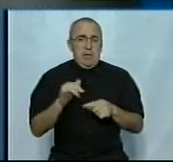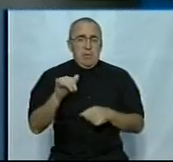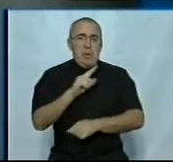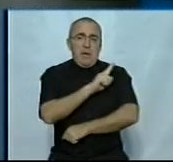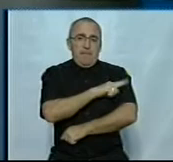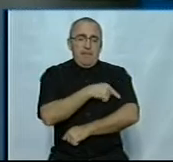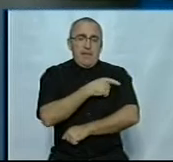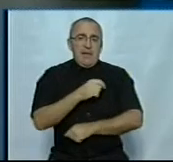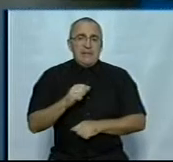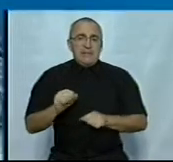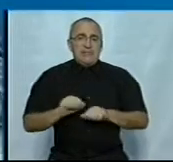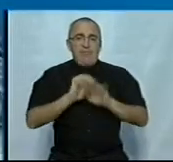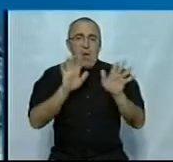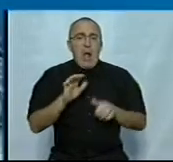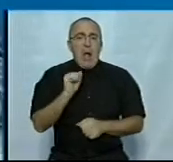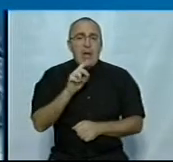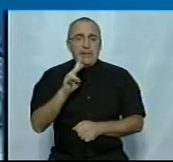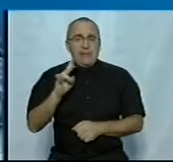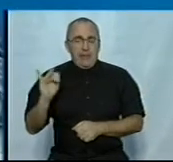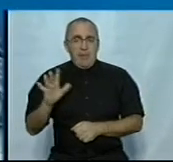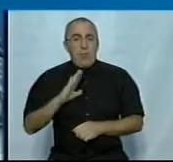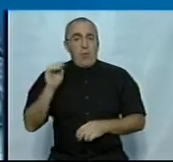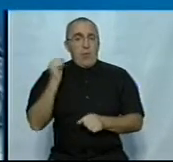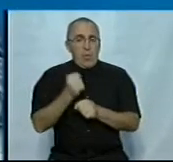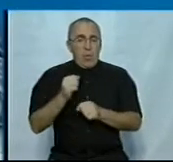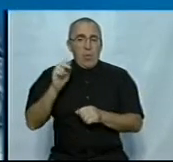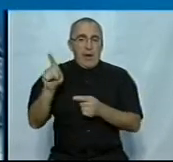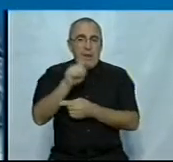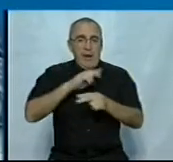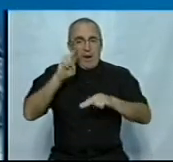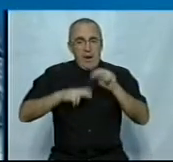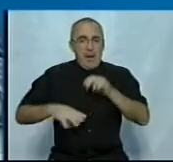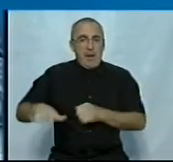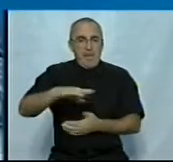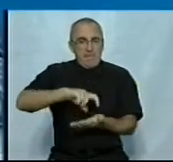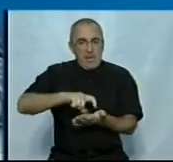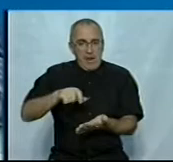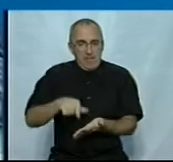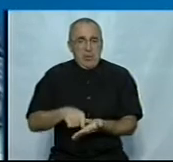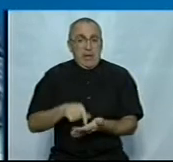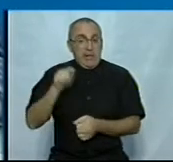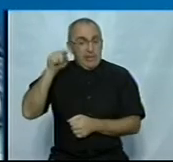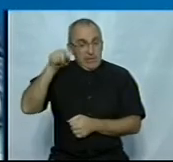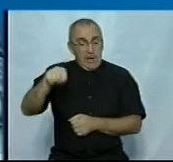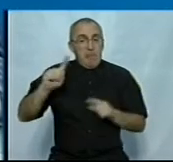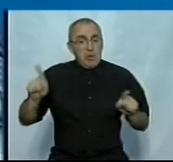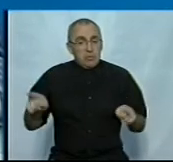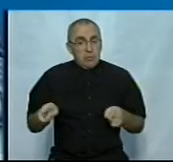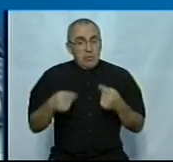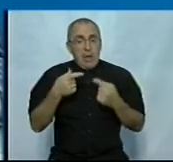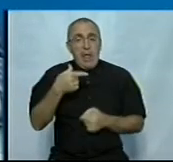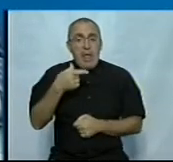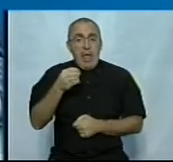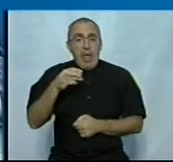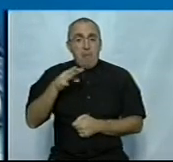лікарні Святої Анни, коли робили реконструкцію приміщень і коли там створювали